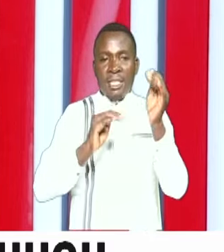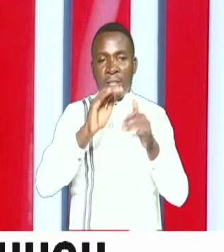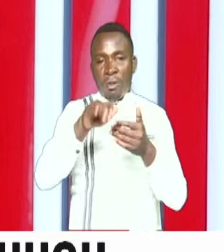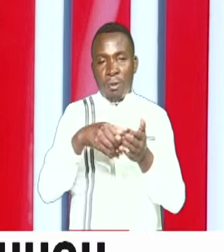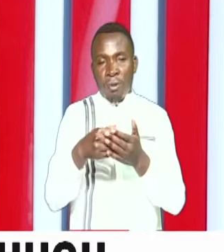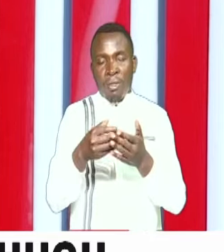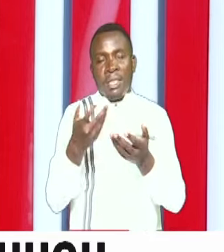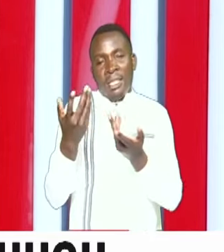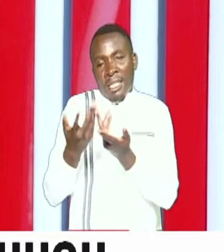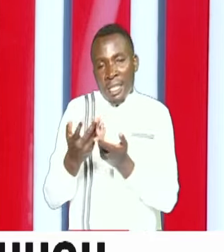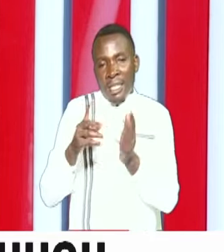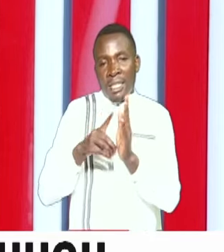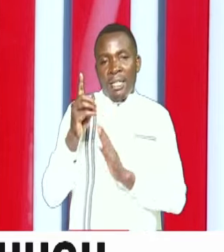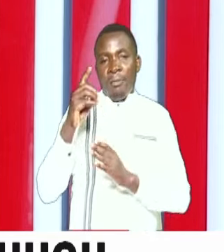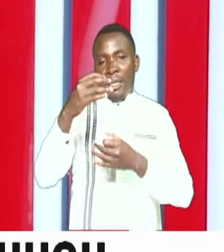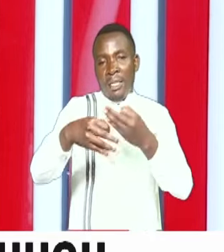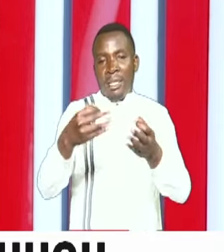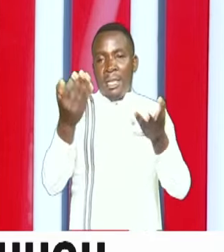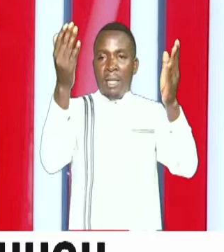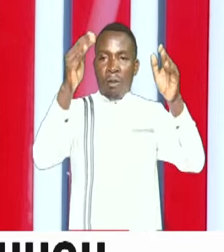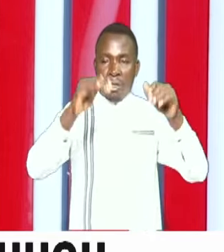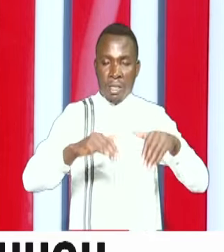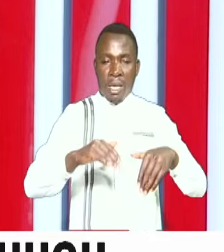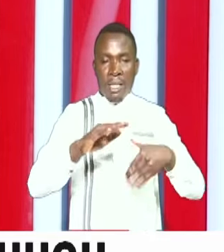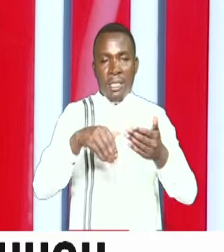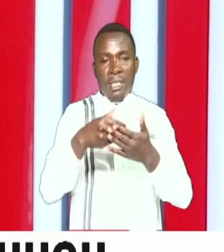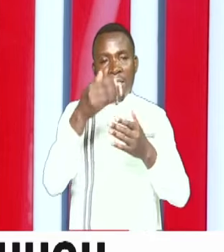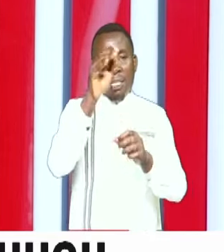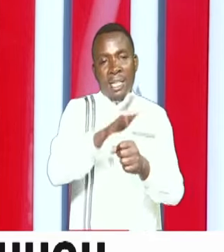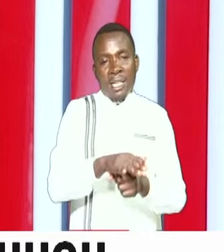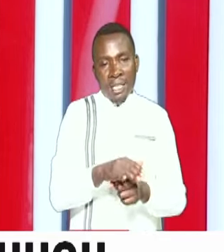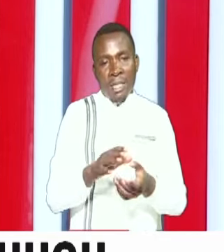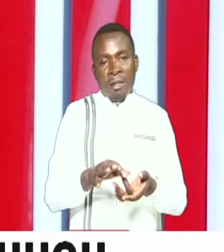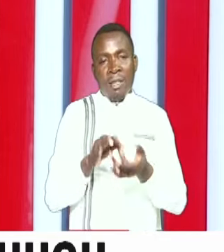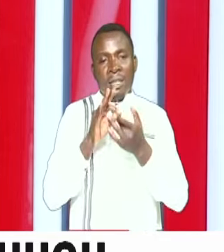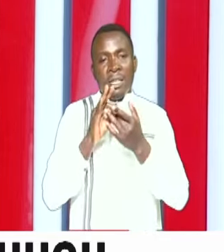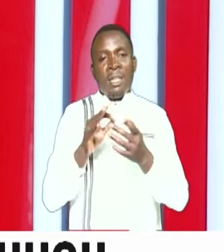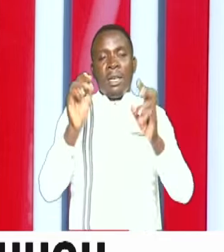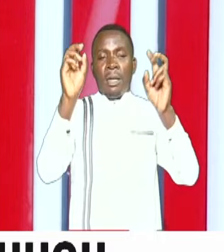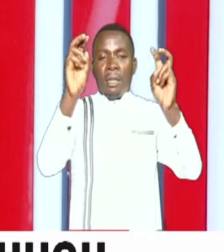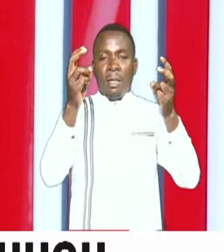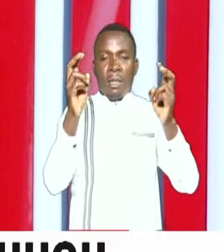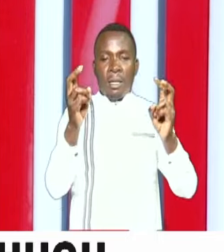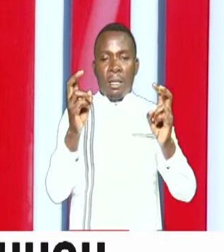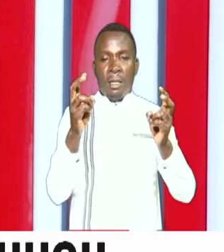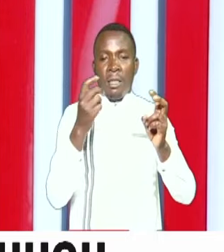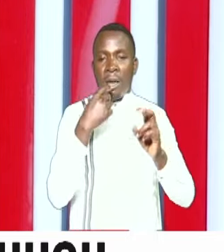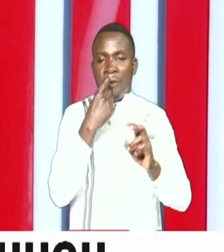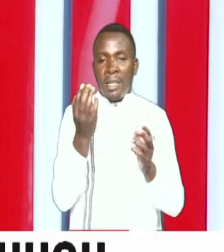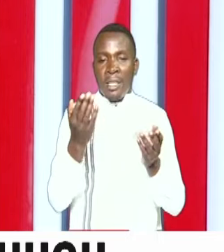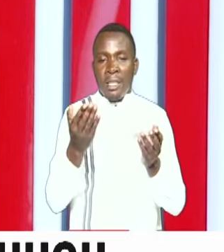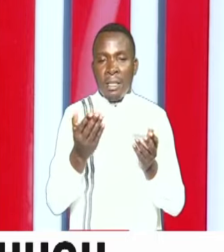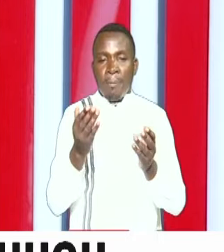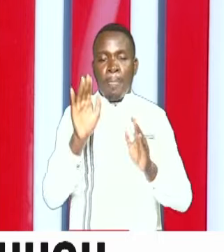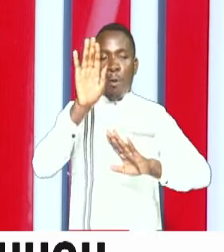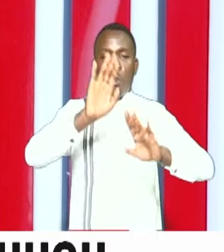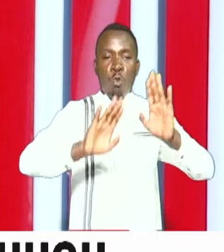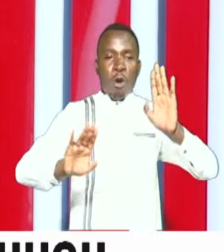zaje ndetse cyane cyane by'umwihariko insanganyamatsiko y'uyu mwaka yari yahawe kuvuga ngo